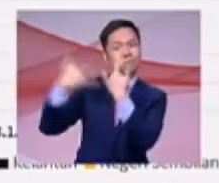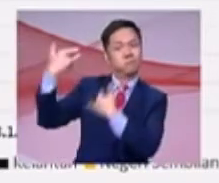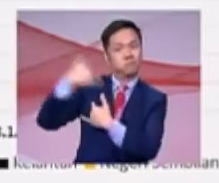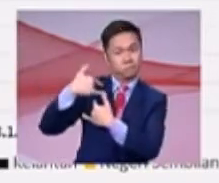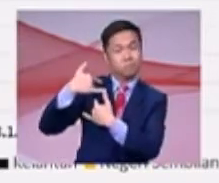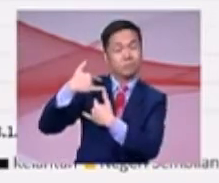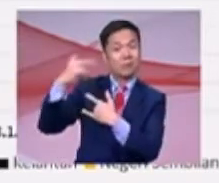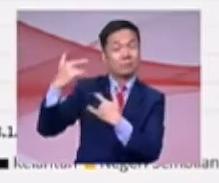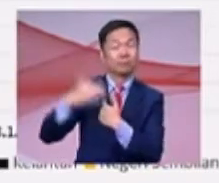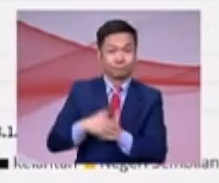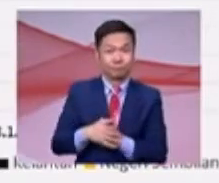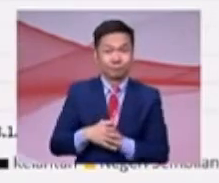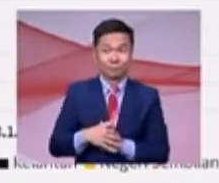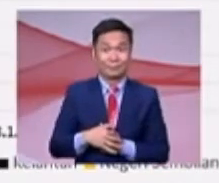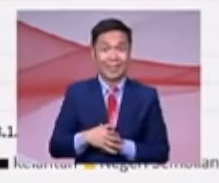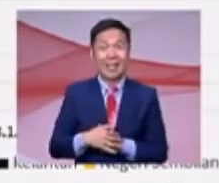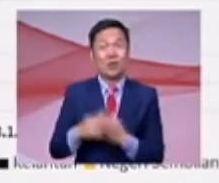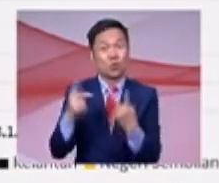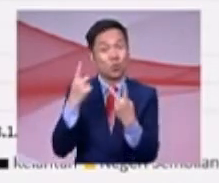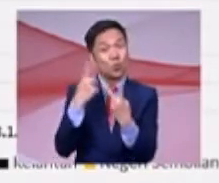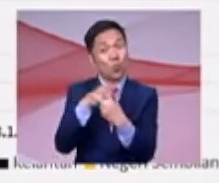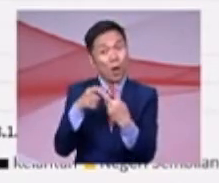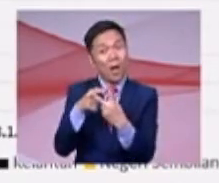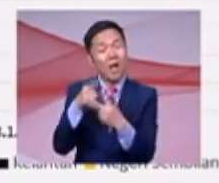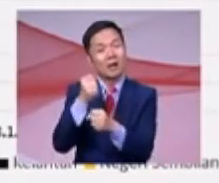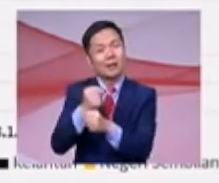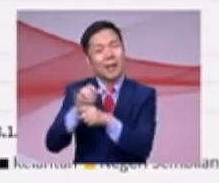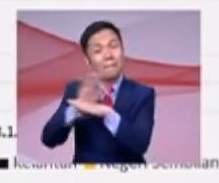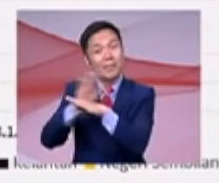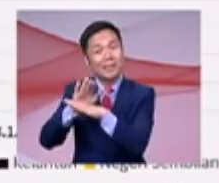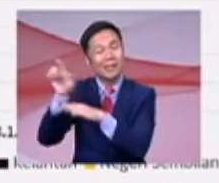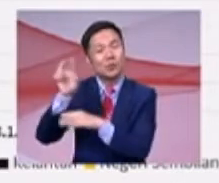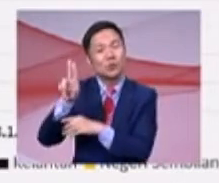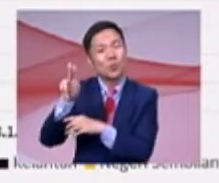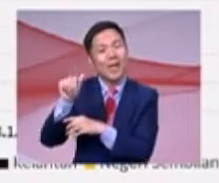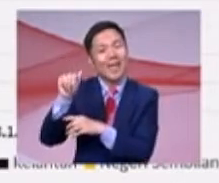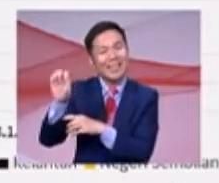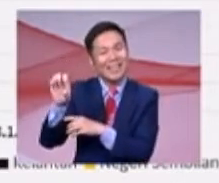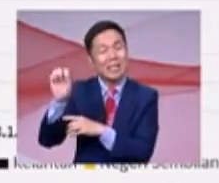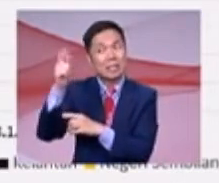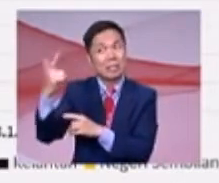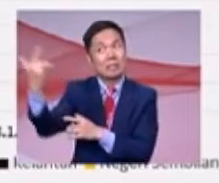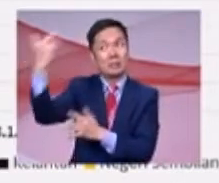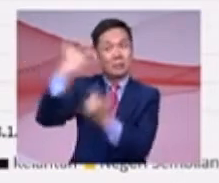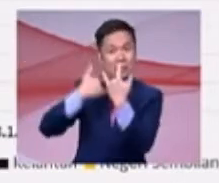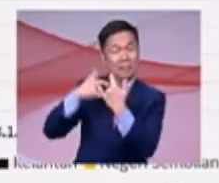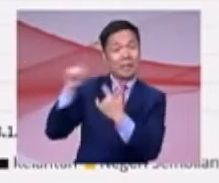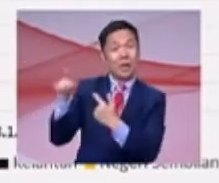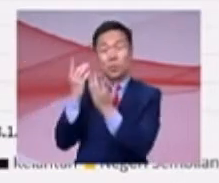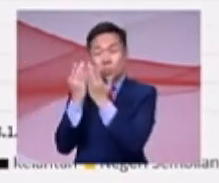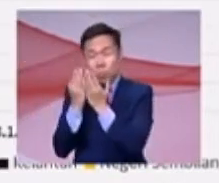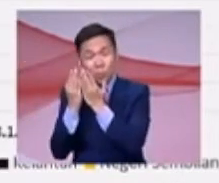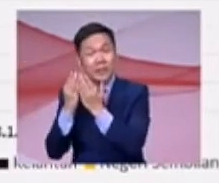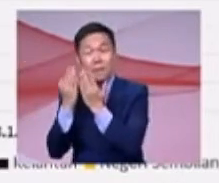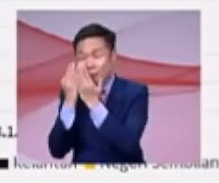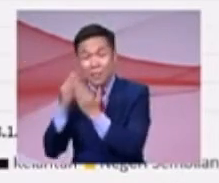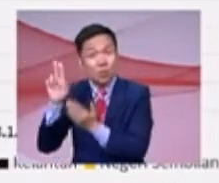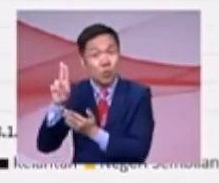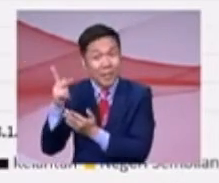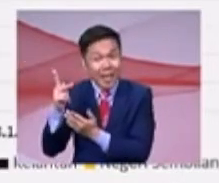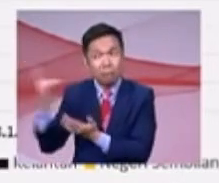iaitu dua ahli perniagaan yang pulang daripada UAE dan satu pelajar pulang dari UK dan